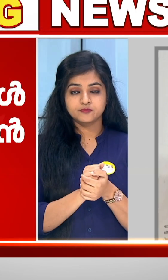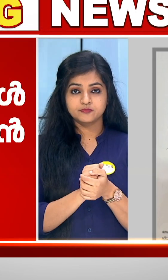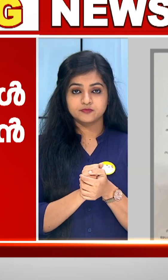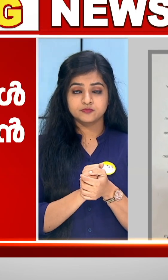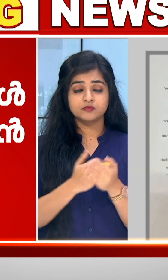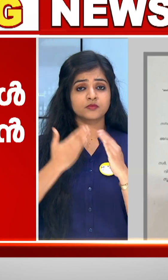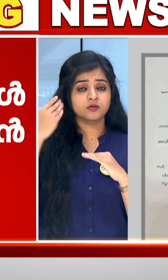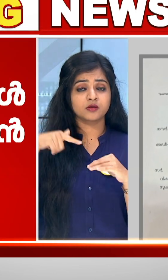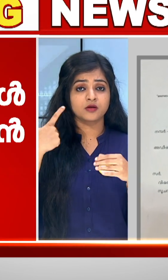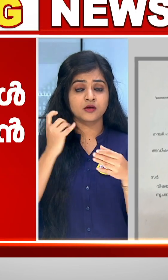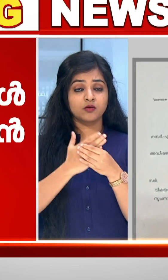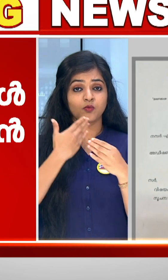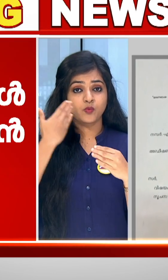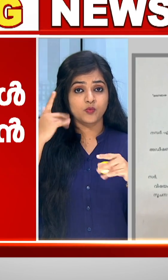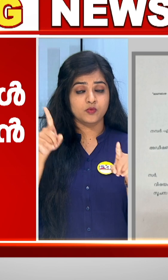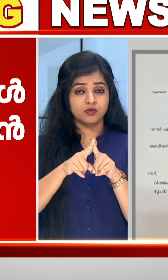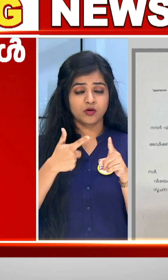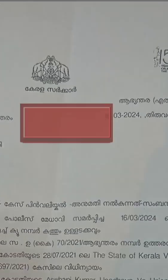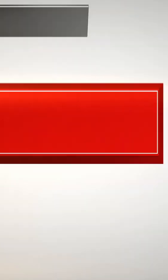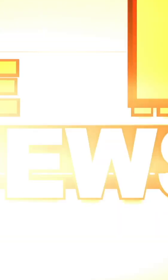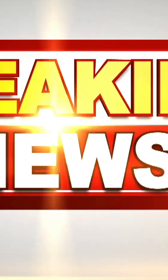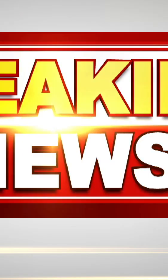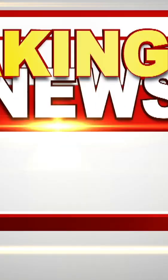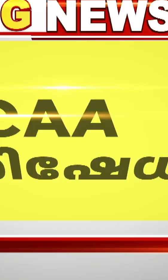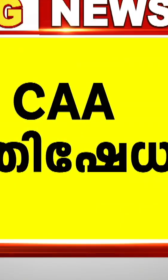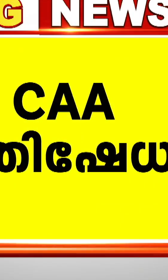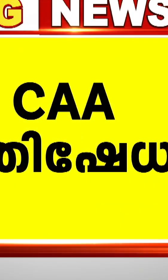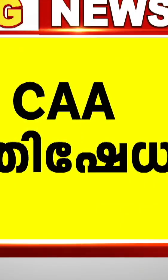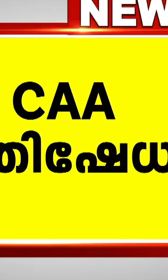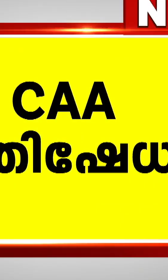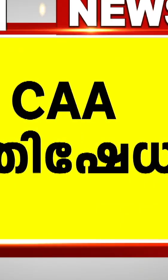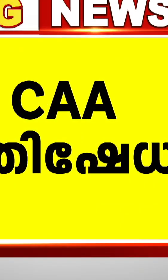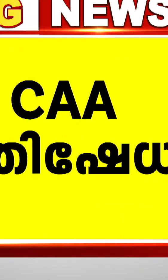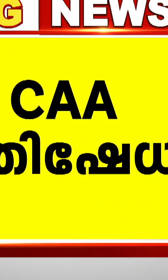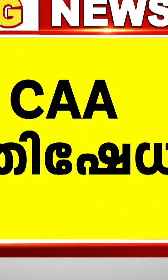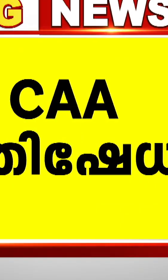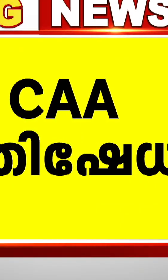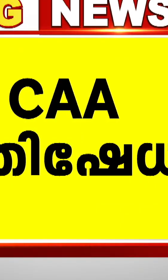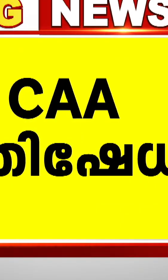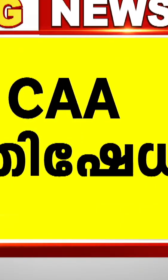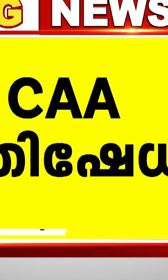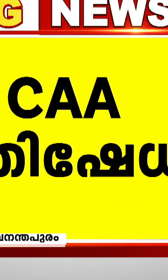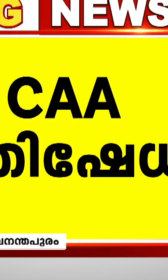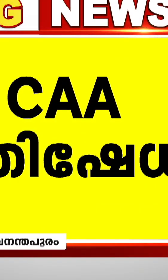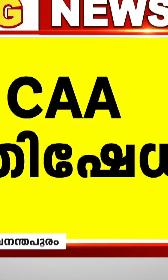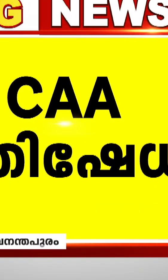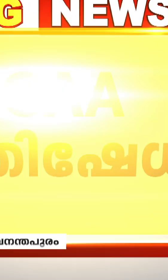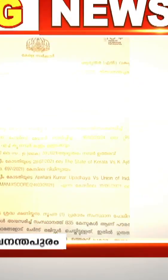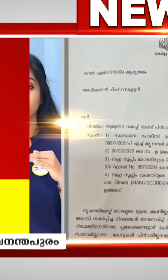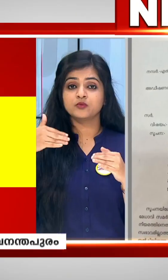നേരത്തെ മുതലുള്ള കേസുകളാണോ അതോ ഇപ്പോൾ അടുത്തിടെ ഉണ്ടായ കേസുകളിലാണോ, അതോ രണ്ടിനും ബാധകമാണോ? രണ്ടിനും ബാധകമാണ്. സംസ്ഥാനത്ത് ഇതുവരെ രജിസ്റ്റർ